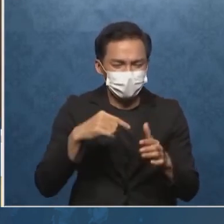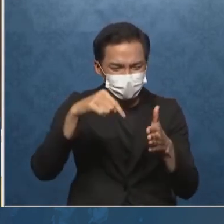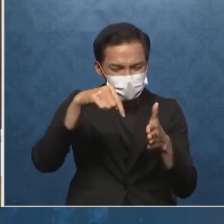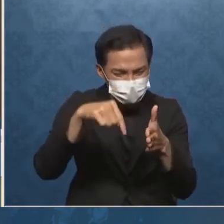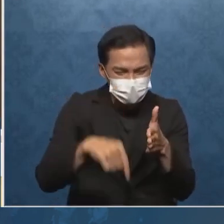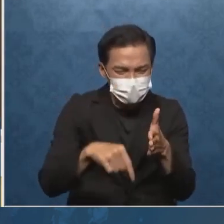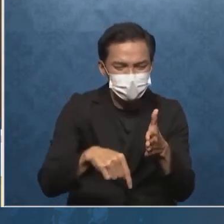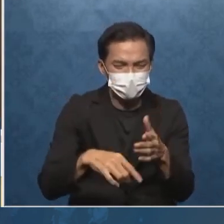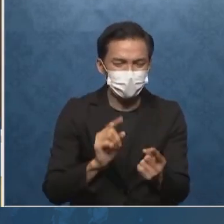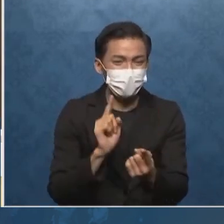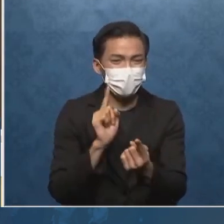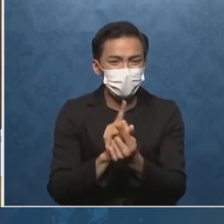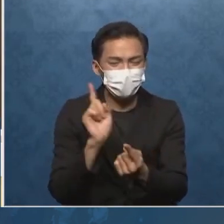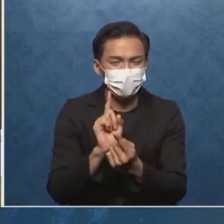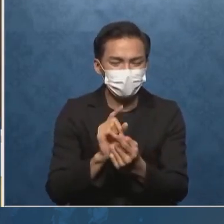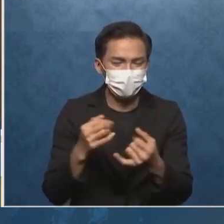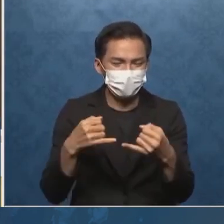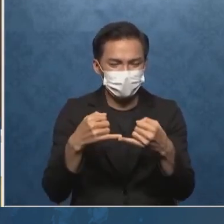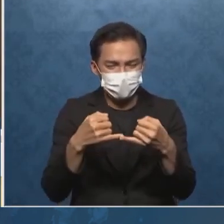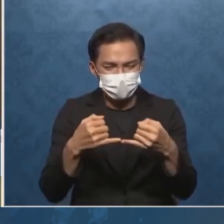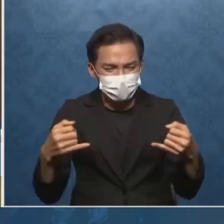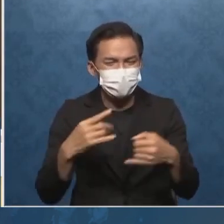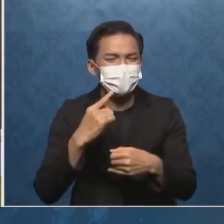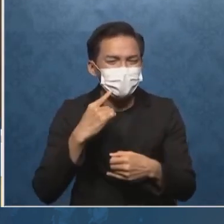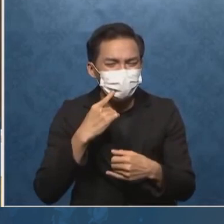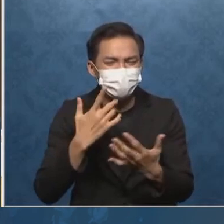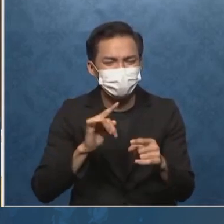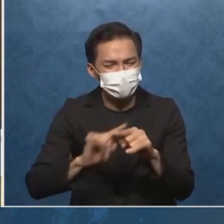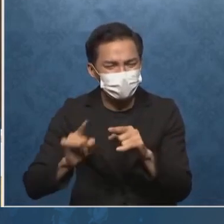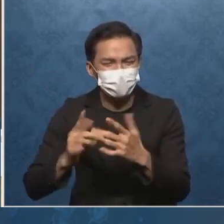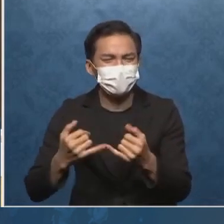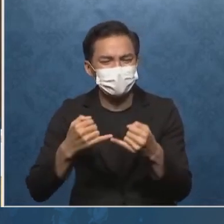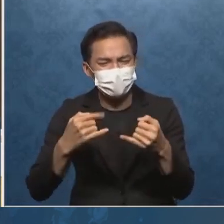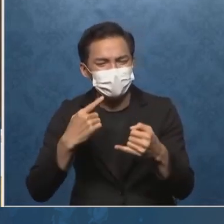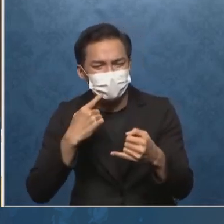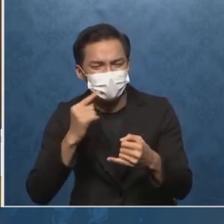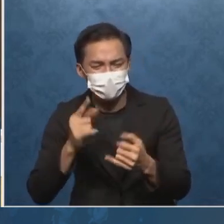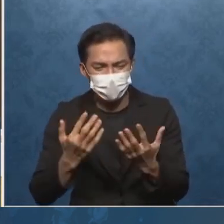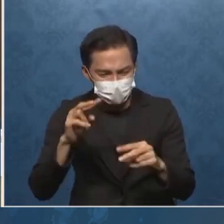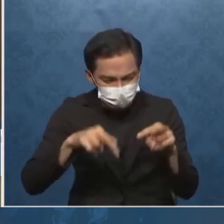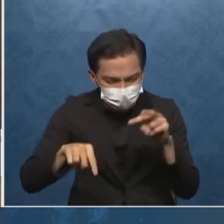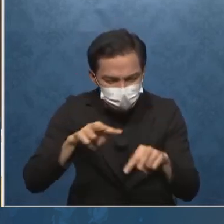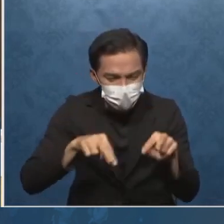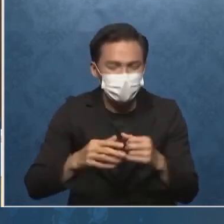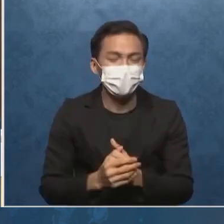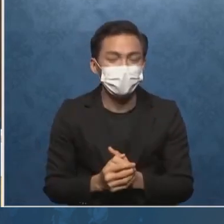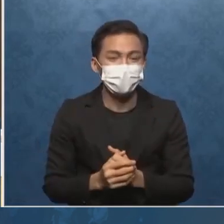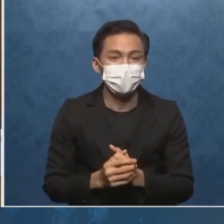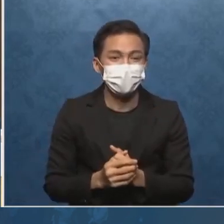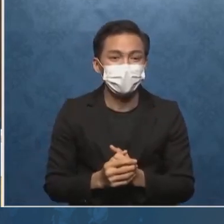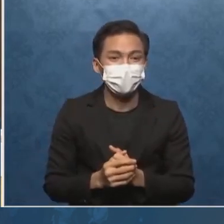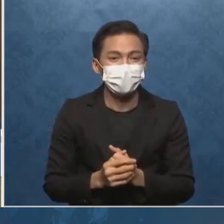เพราะคุณลึกก็ไปเจอสายแร่เกลือนะครับหรืออะไรบางอย่างผมไม่แน่ใจนะครับต้องรอการตรวจสอบอีกทีนะครับ